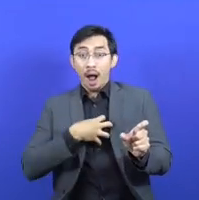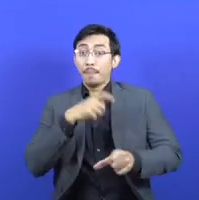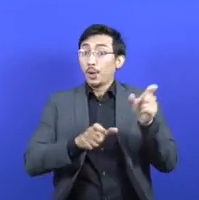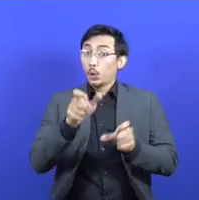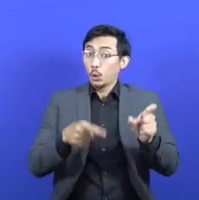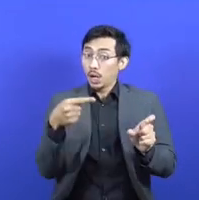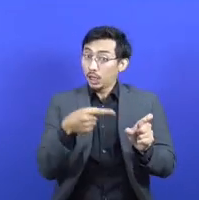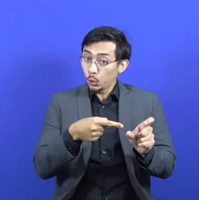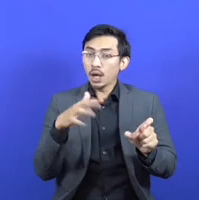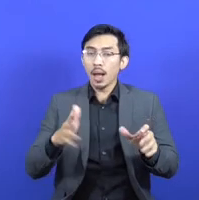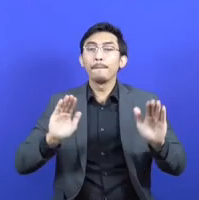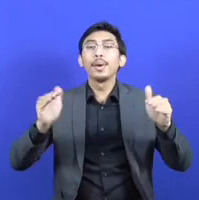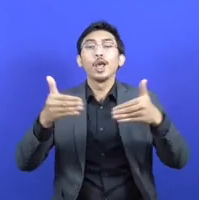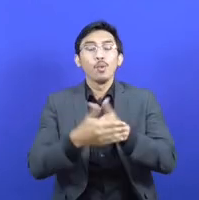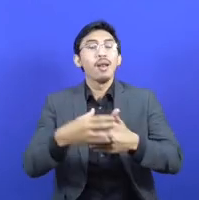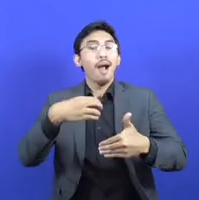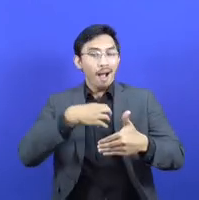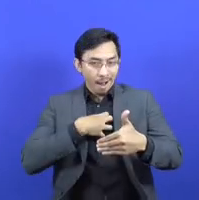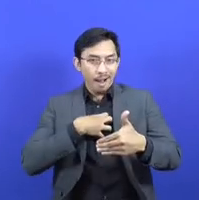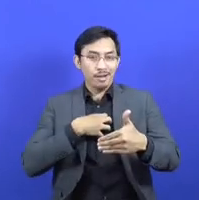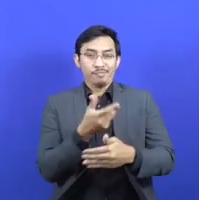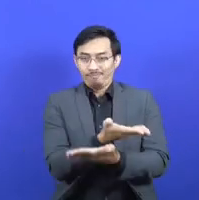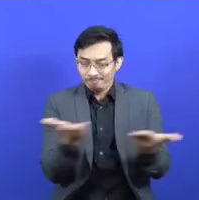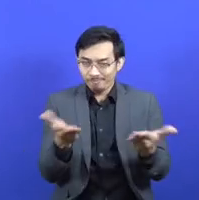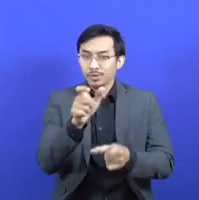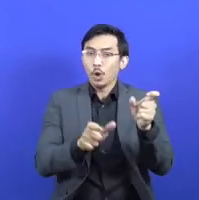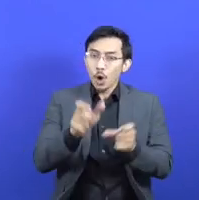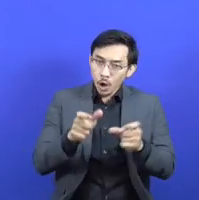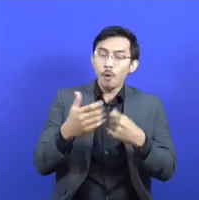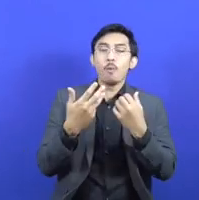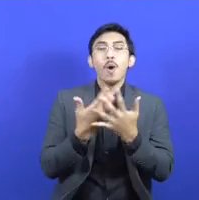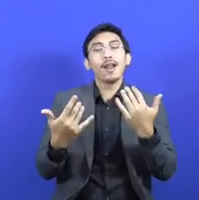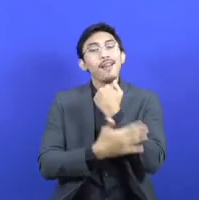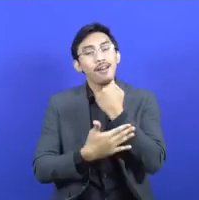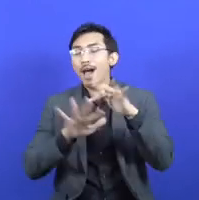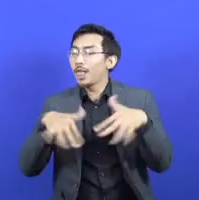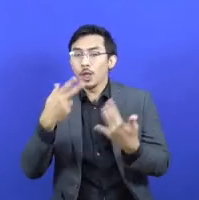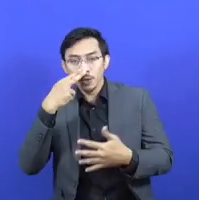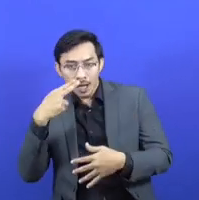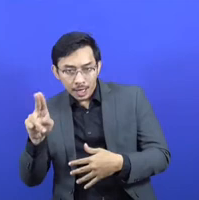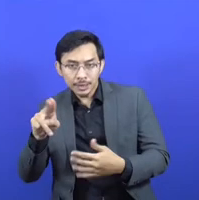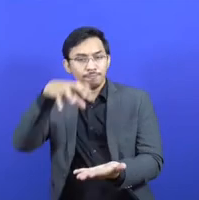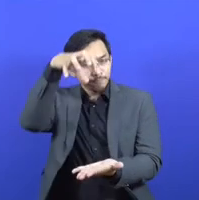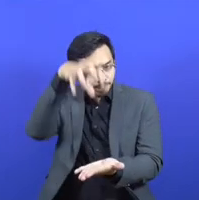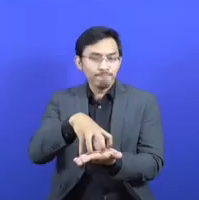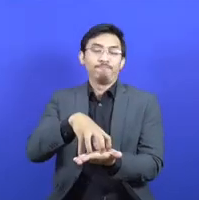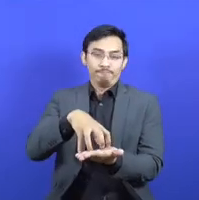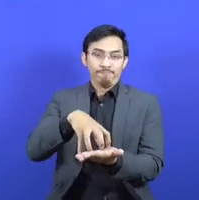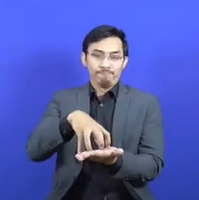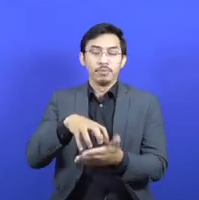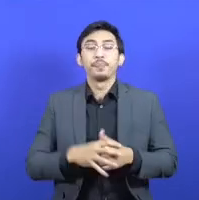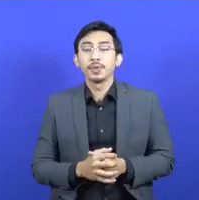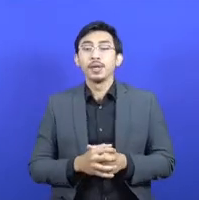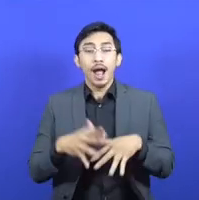Hak kependudukan adalah jaminan perlindungan hak terhadap warga negara maupun non-warga negara dalam suatu daerah